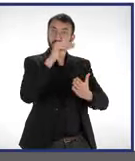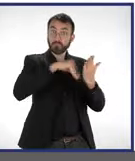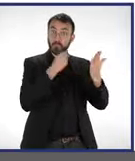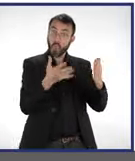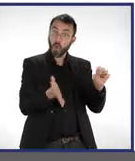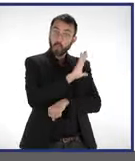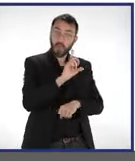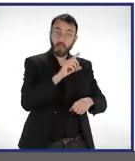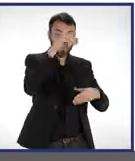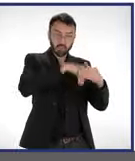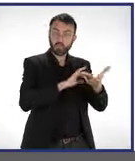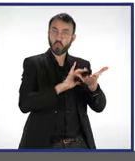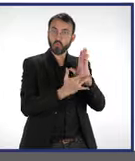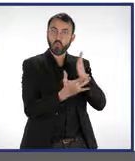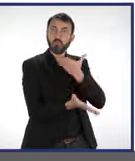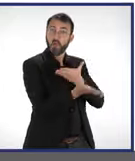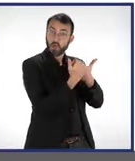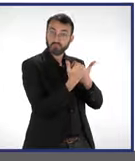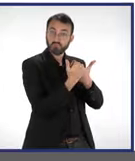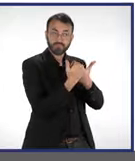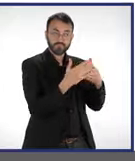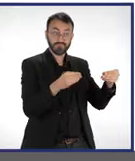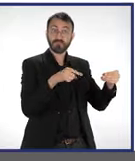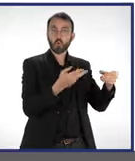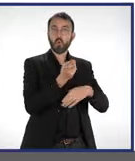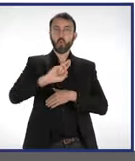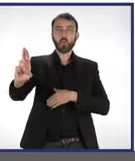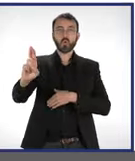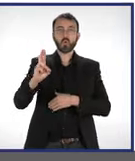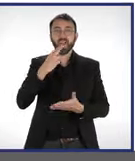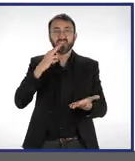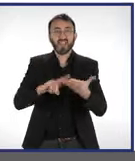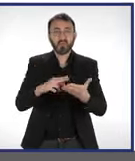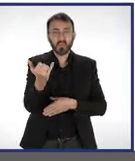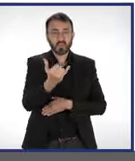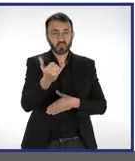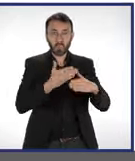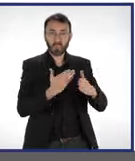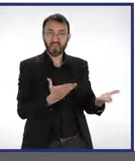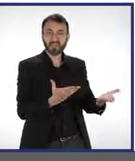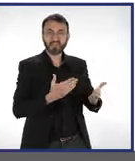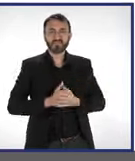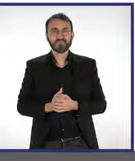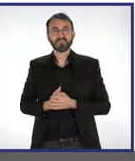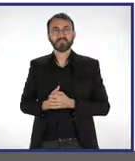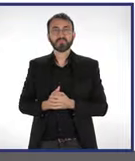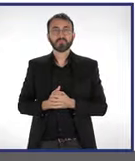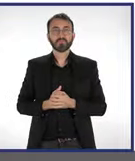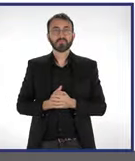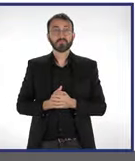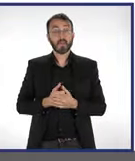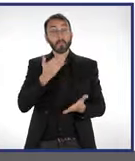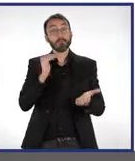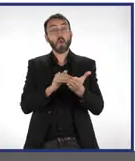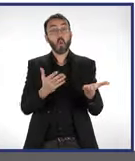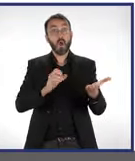complétée et vous glissez le tout dans l'enveloppe de retour. Pas besoin de timbre, c'est prêt pour l'envoi. Idéalement,